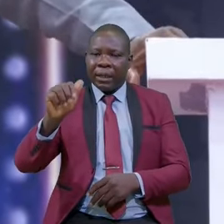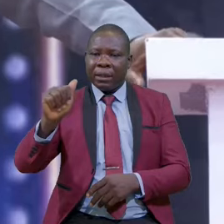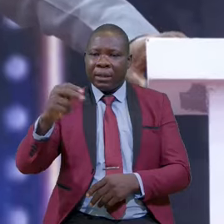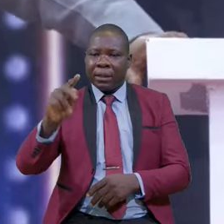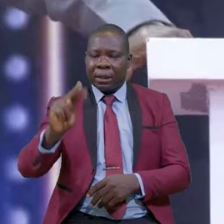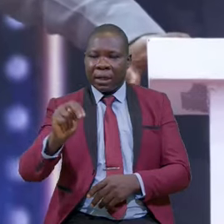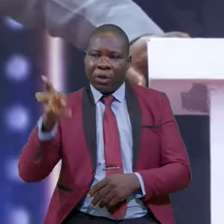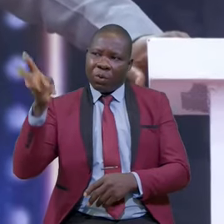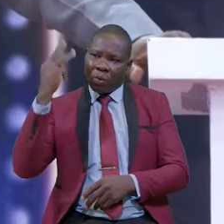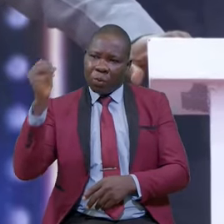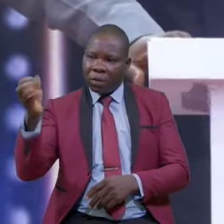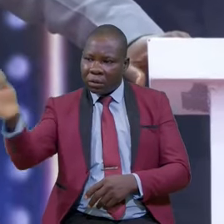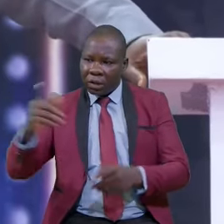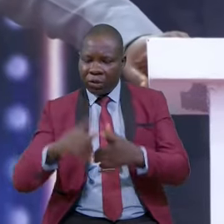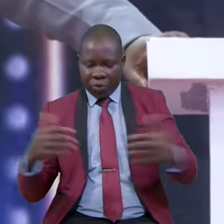Michée.